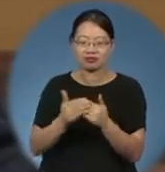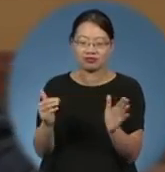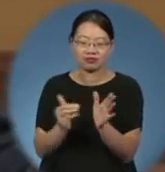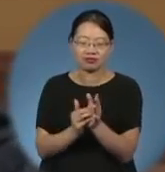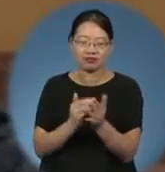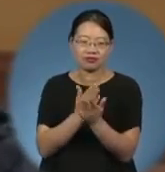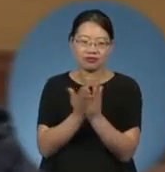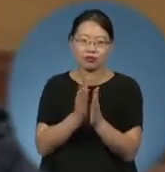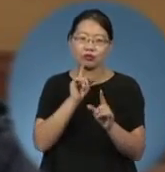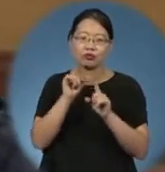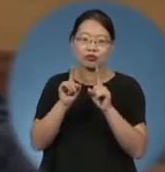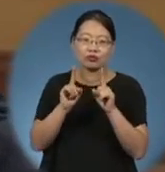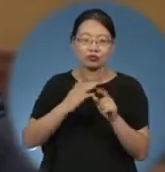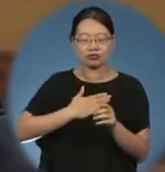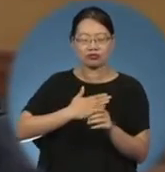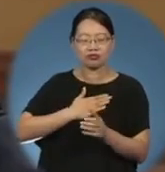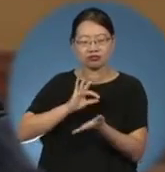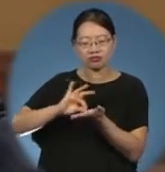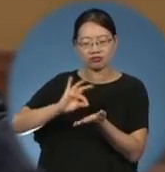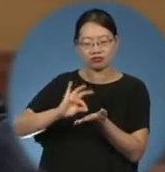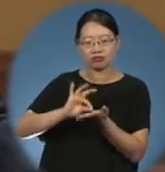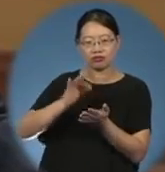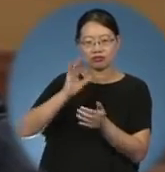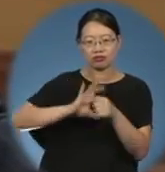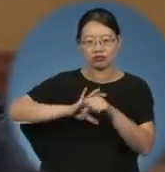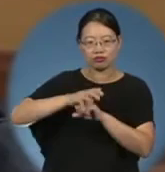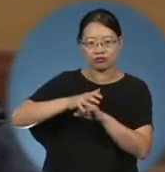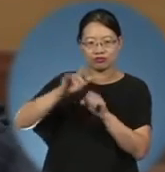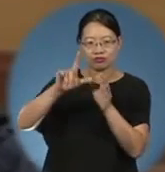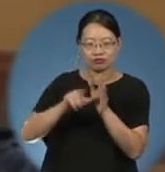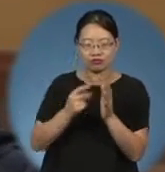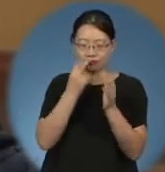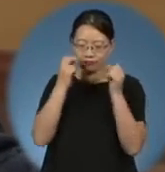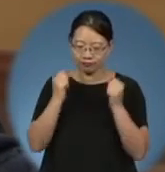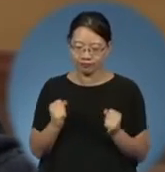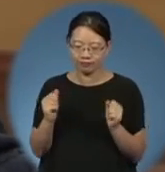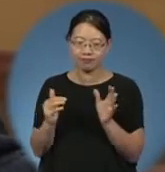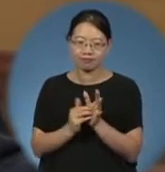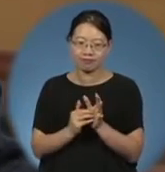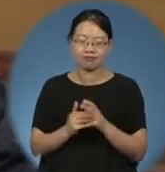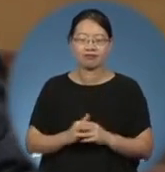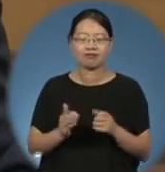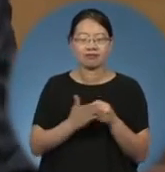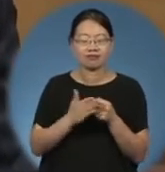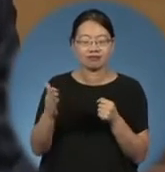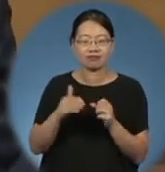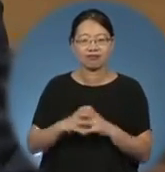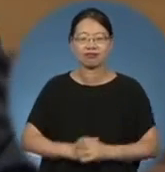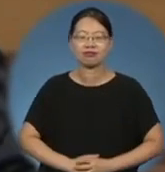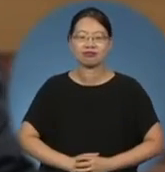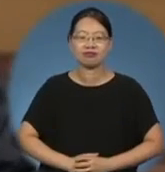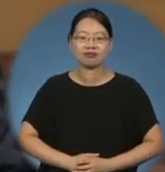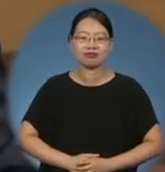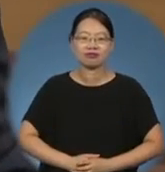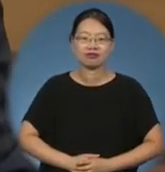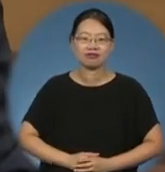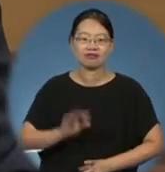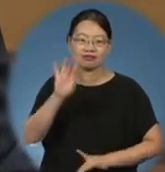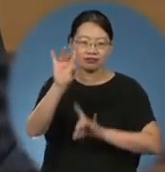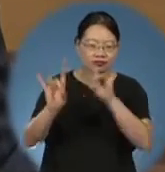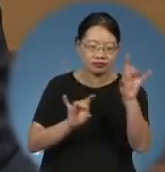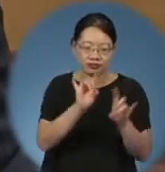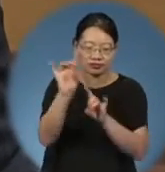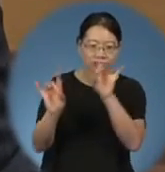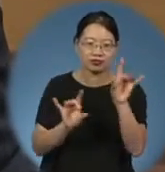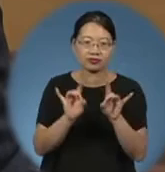다양한 언어를 내가 구사할 수 있어야 글로벌 시대에 생존하게 흡족 예 그래서 네덜란드의